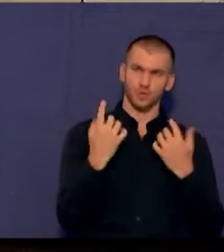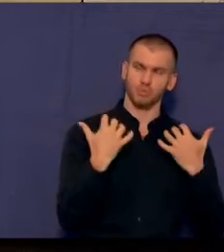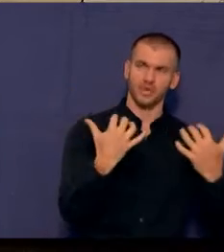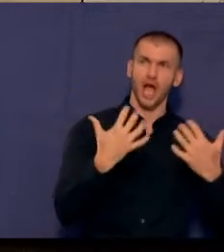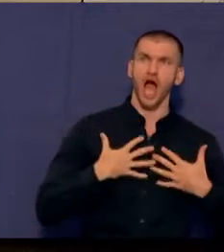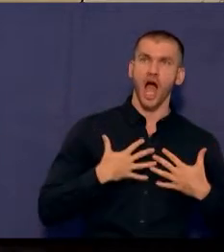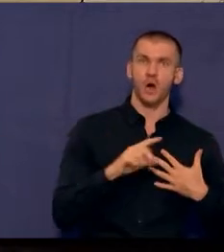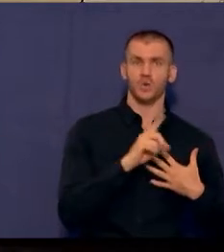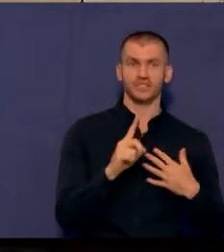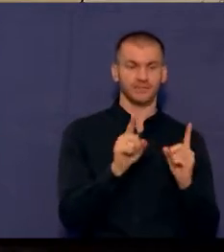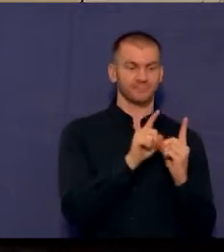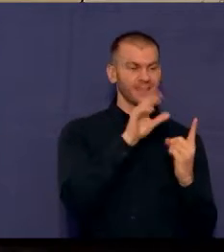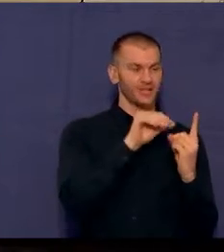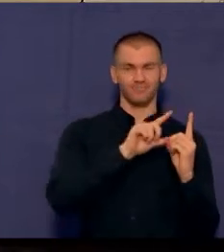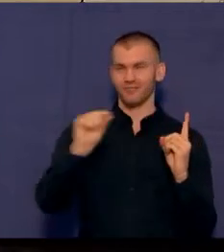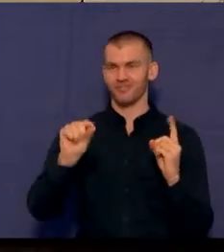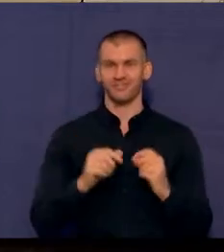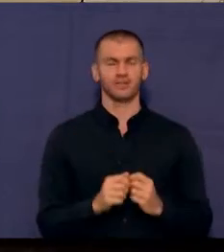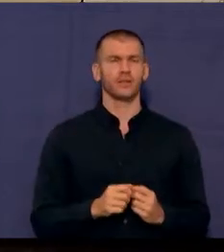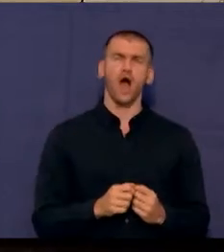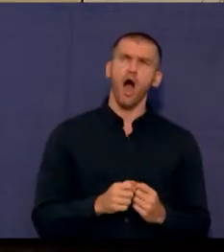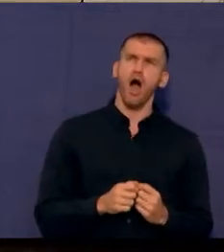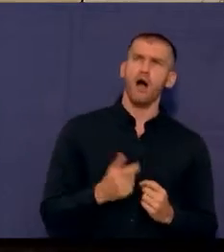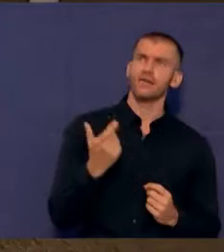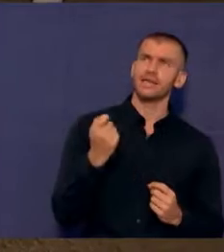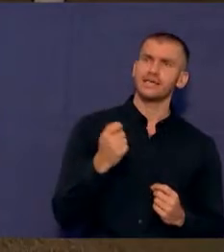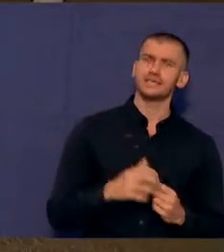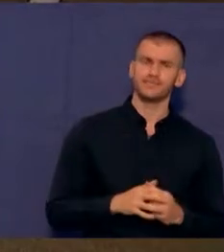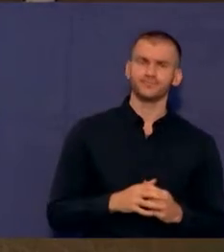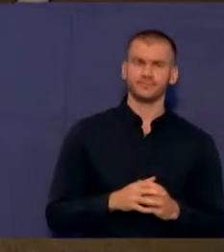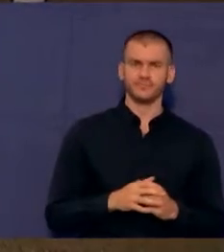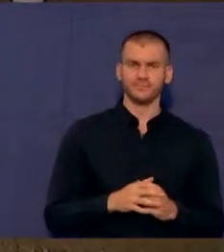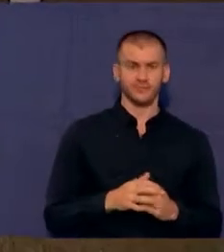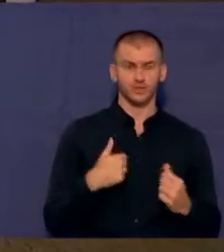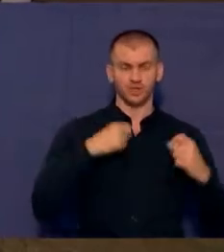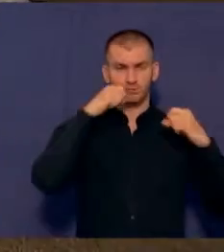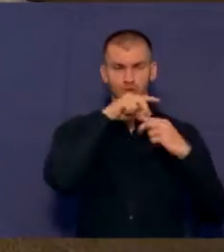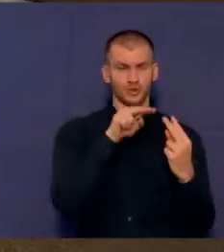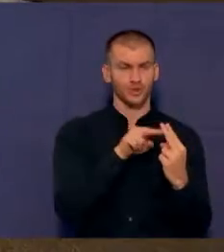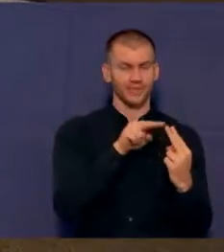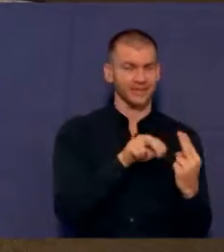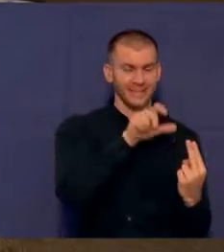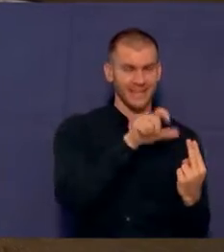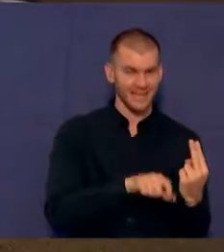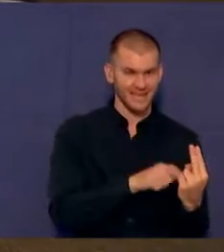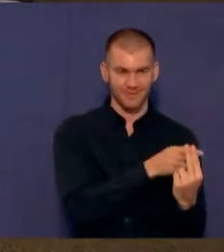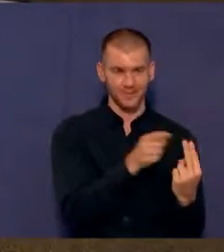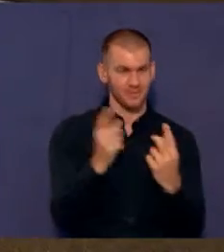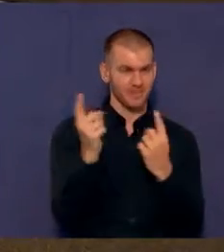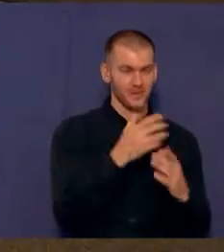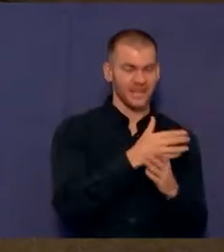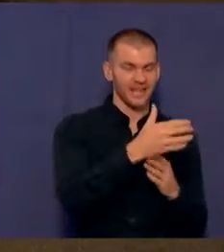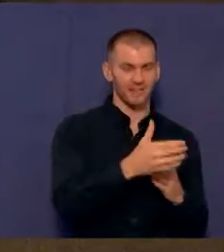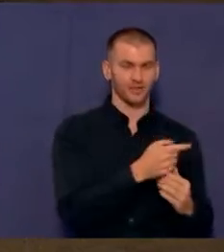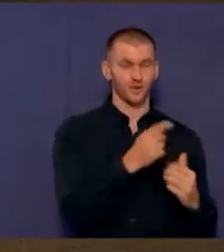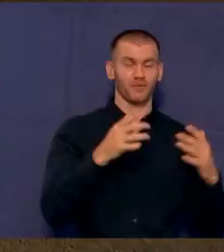då. Ja. Eller? Jag tror det, va? Men lite så. Ja. För att det verklig, gick liksom inte på kontakt med liksom de här människorna efteråt. Det var